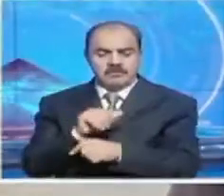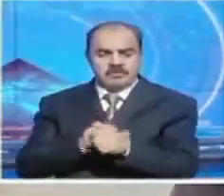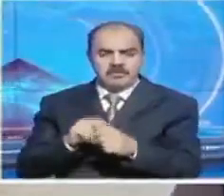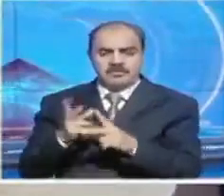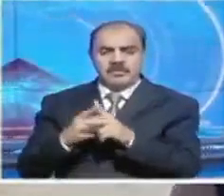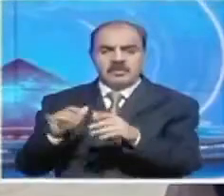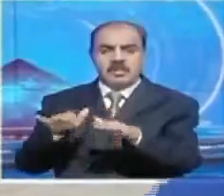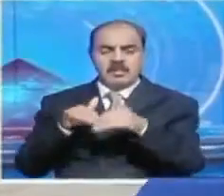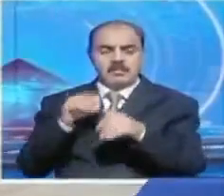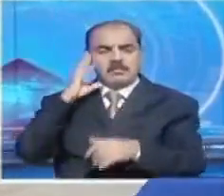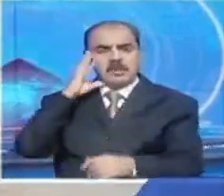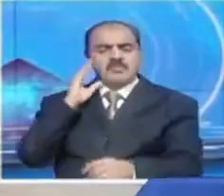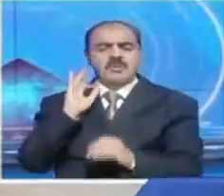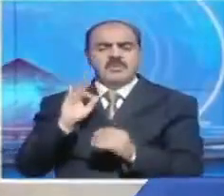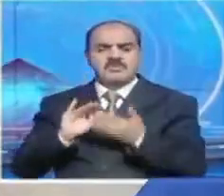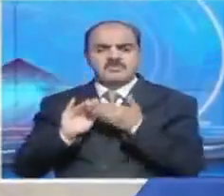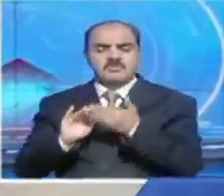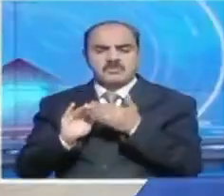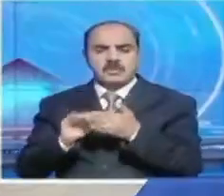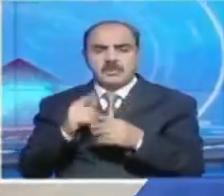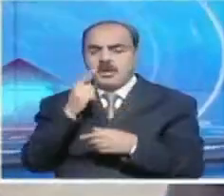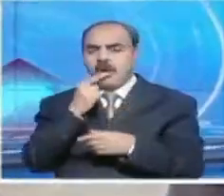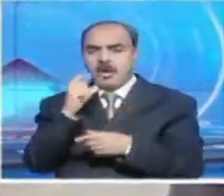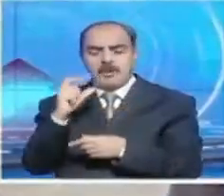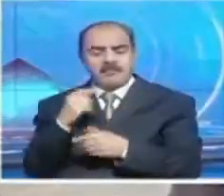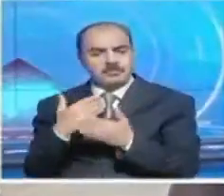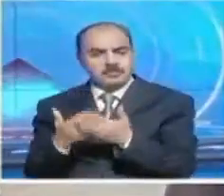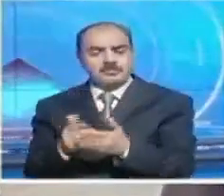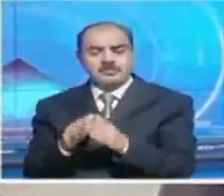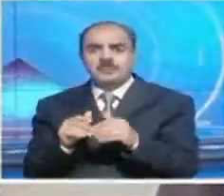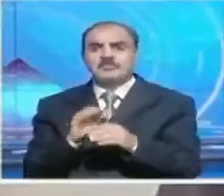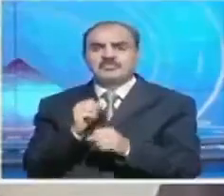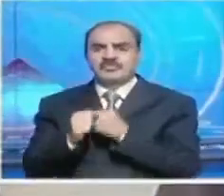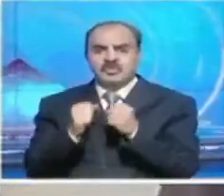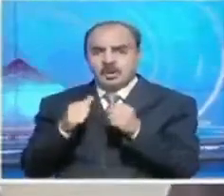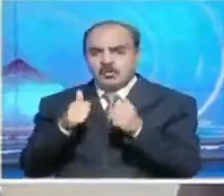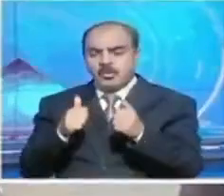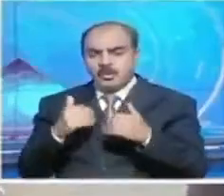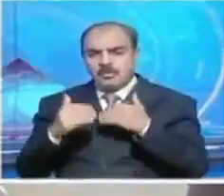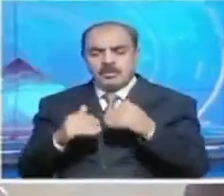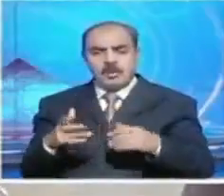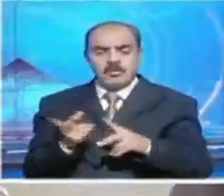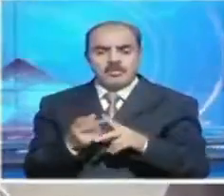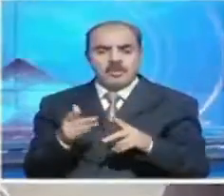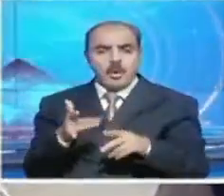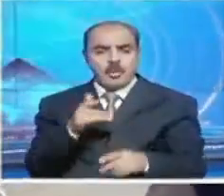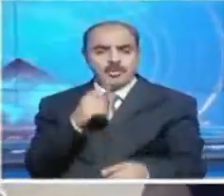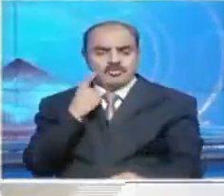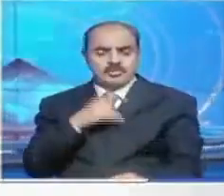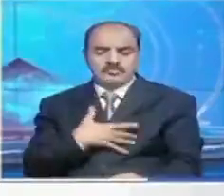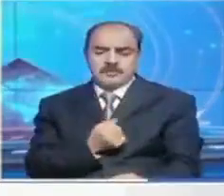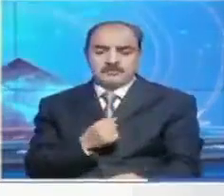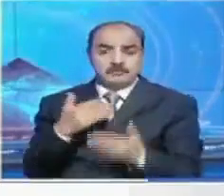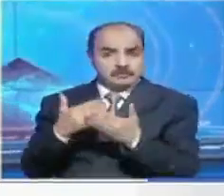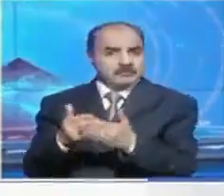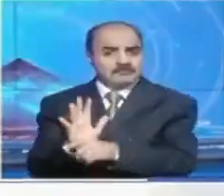للنازحين، مبسوطين كتير بالخدمات اللي عم بقدمها كمان الهلال الأحمر المصري. بنحب نحييه على الجهود اللي عم بيعملها مع أخواننا النازحين من السودان. لحتى